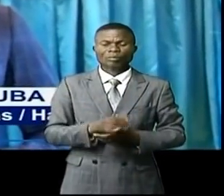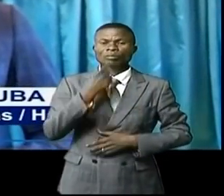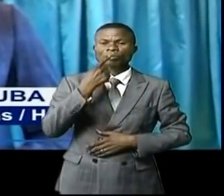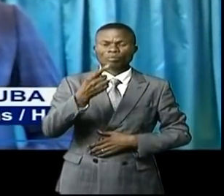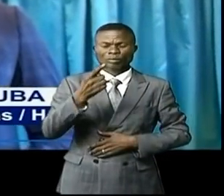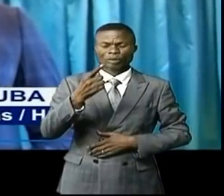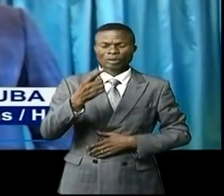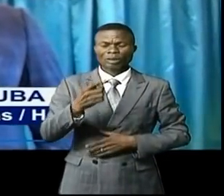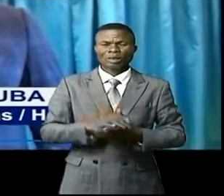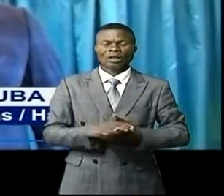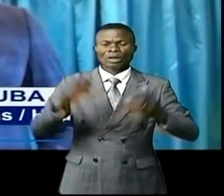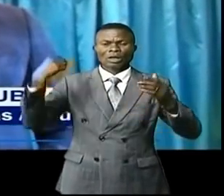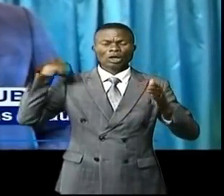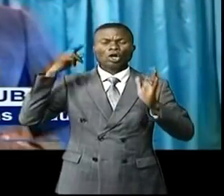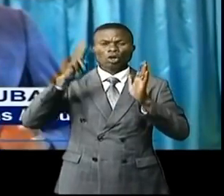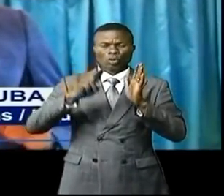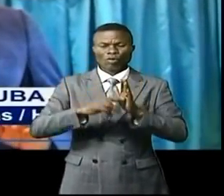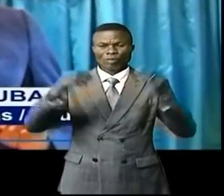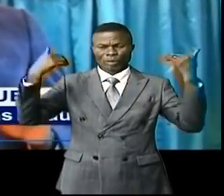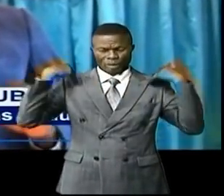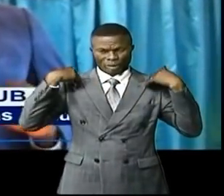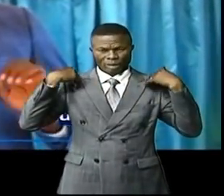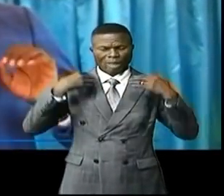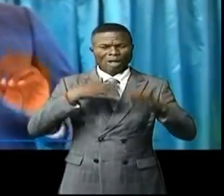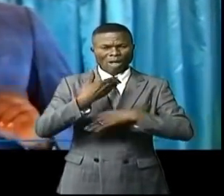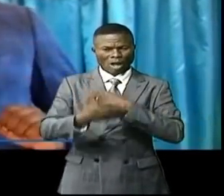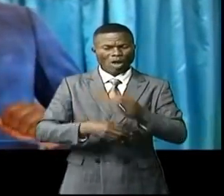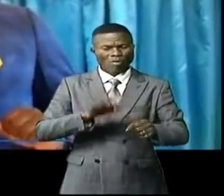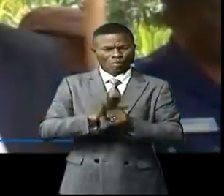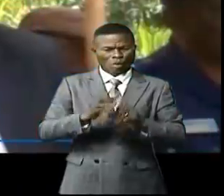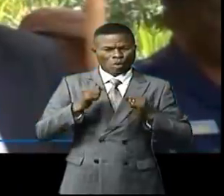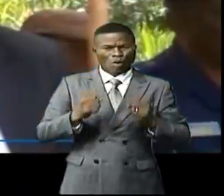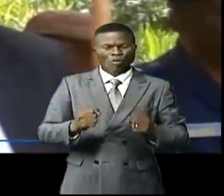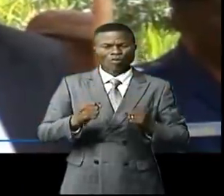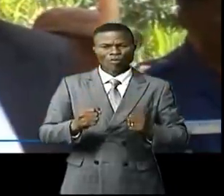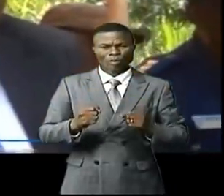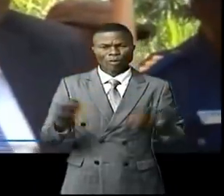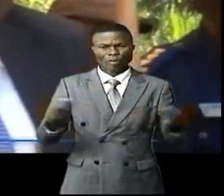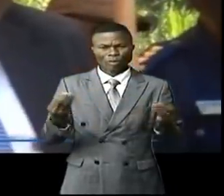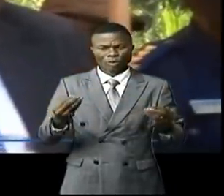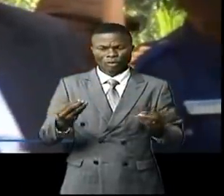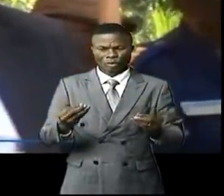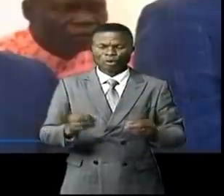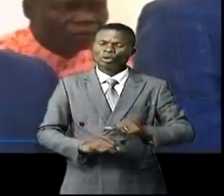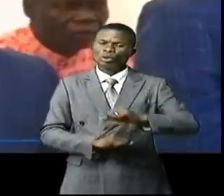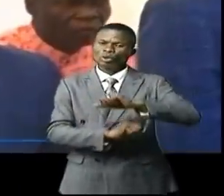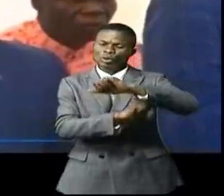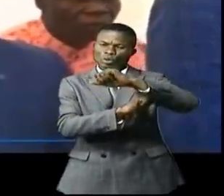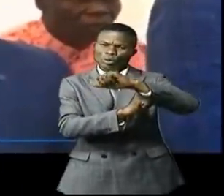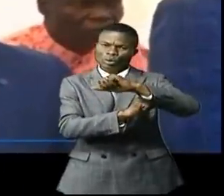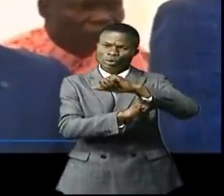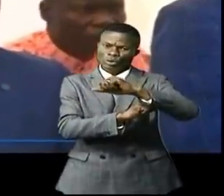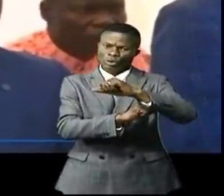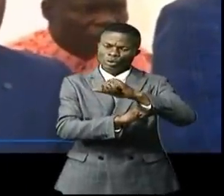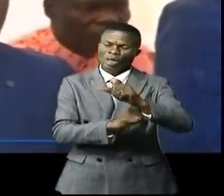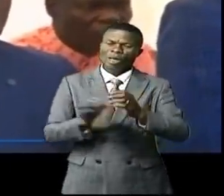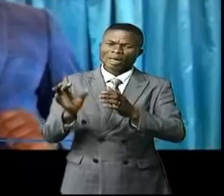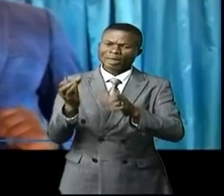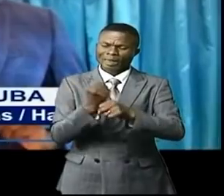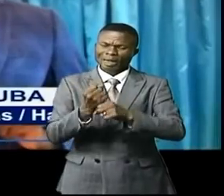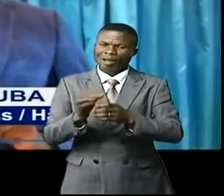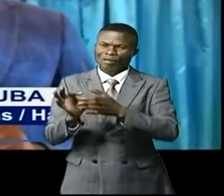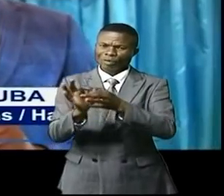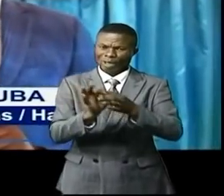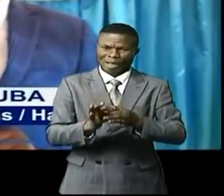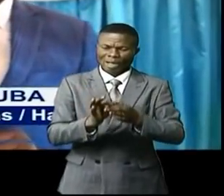l'honorable Christophe Bassien Nanga, n'aménagera aucun effort pour accompagner et à collaborer de